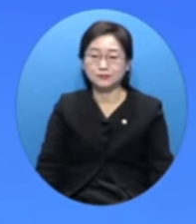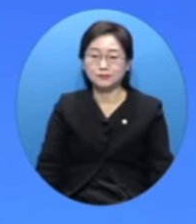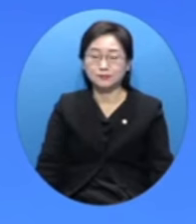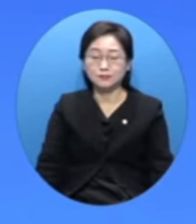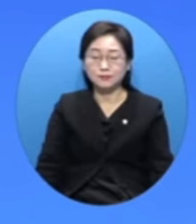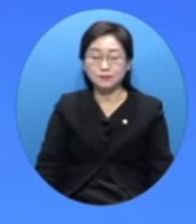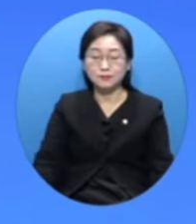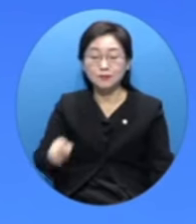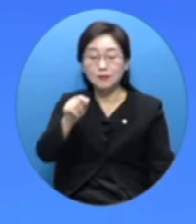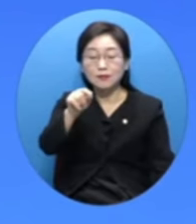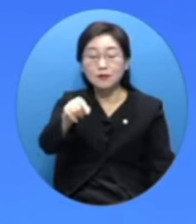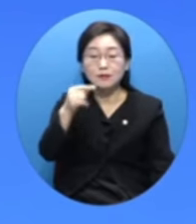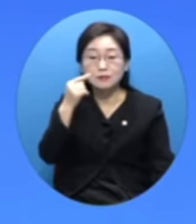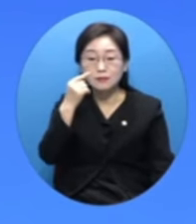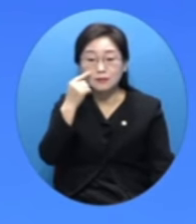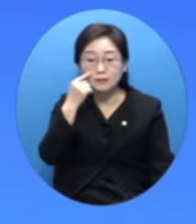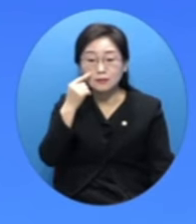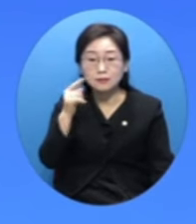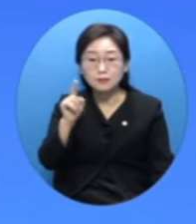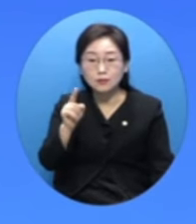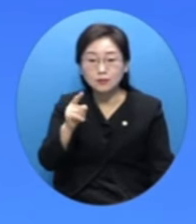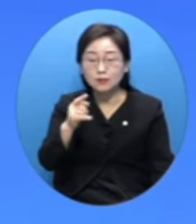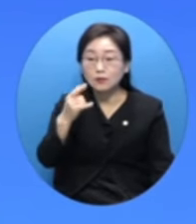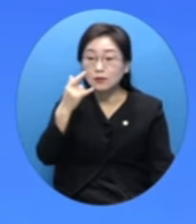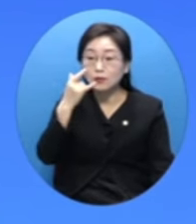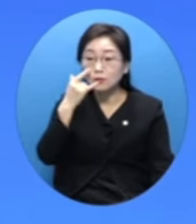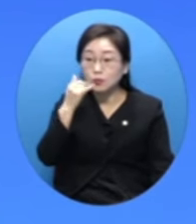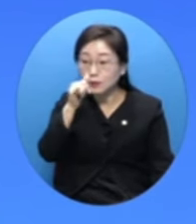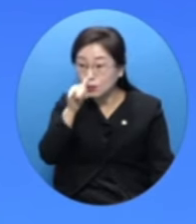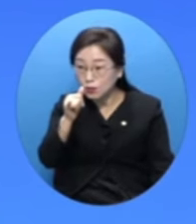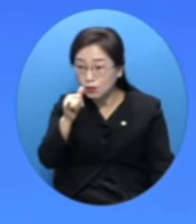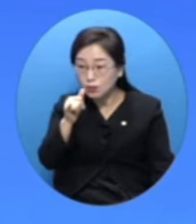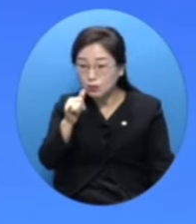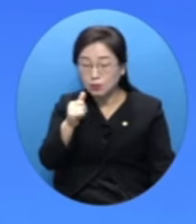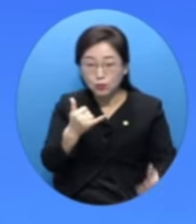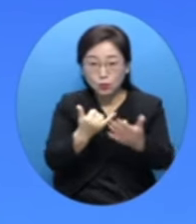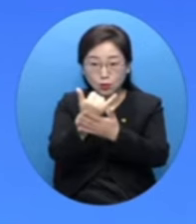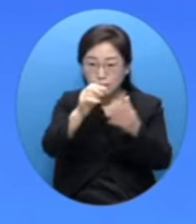거기는 부모 있는 고아들이 그곳에 있습니다.